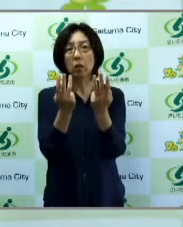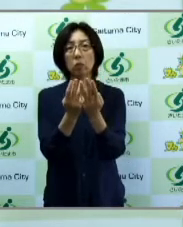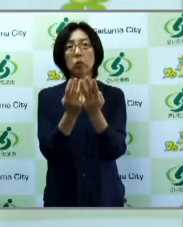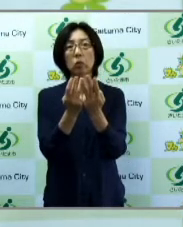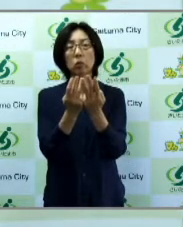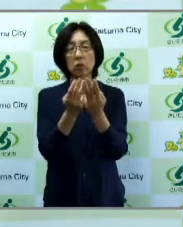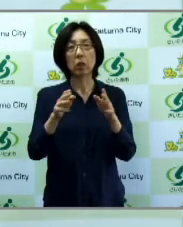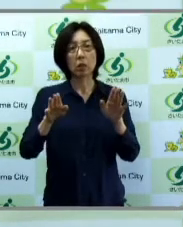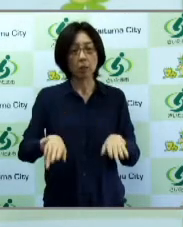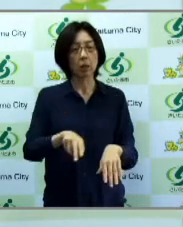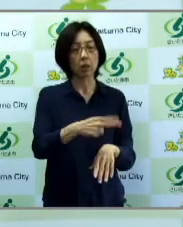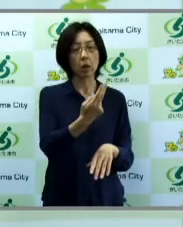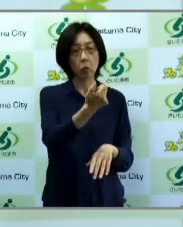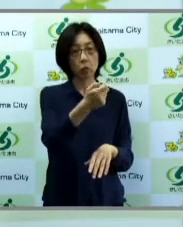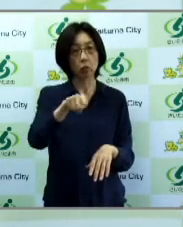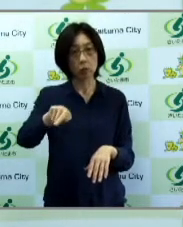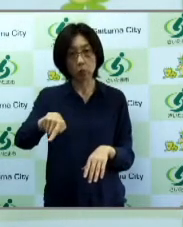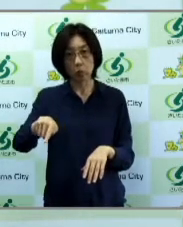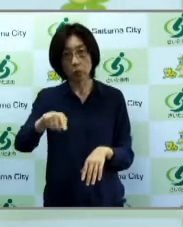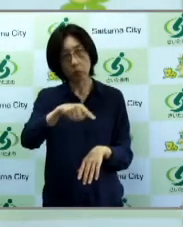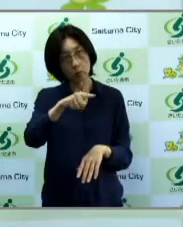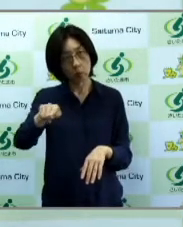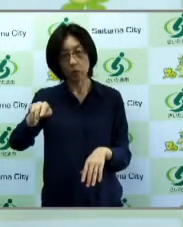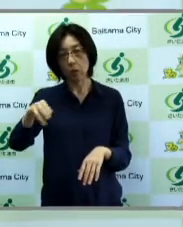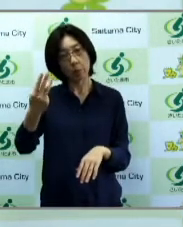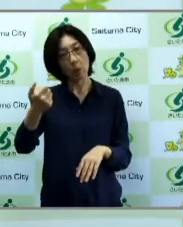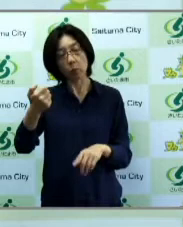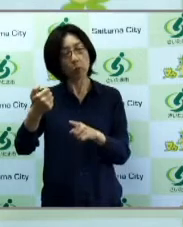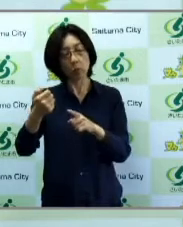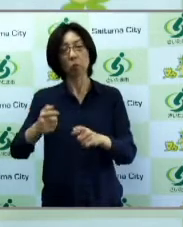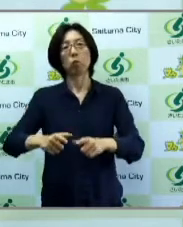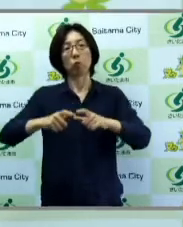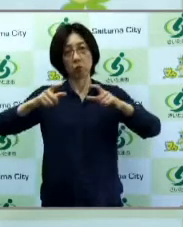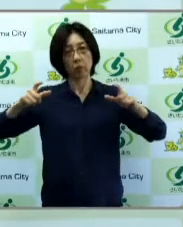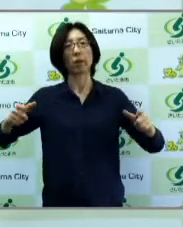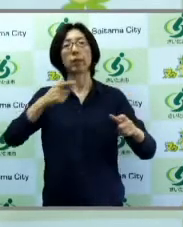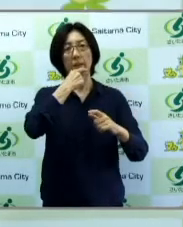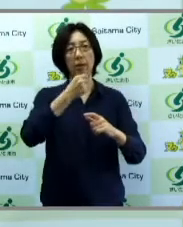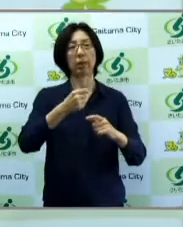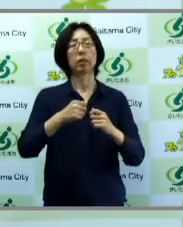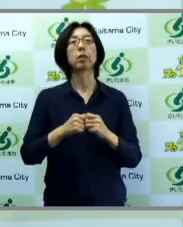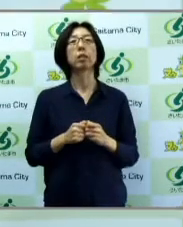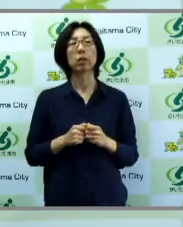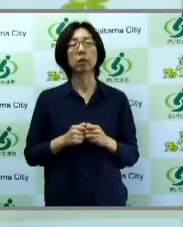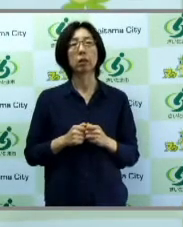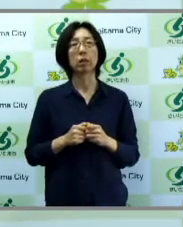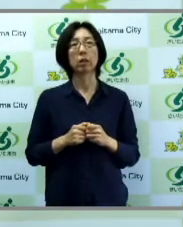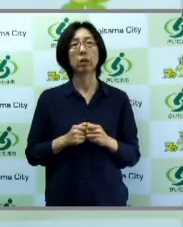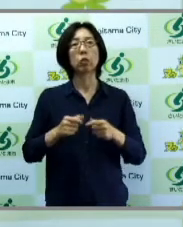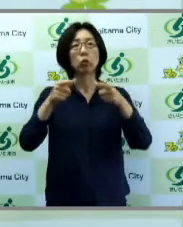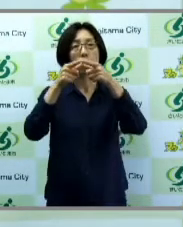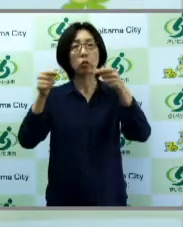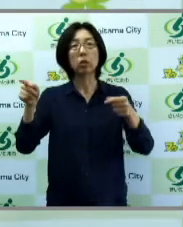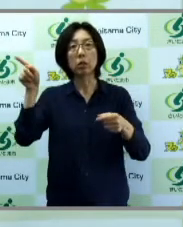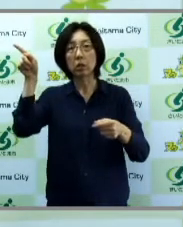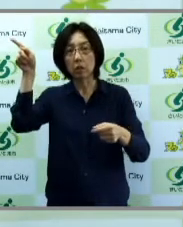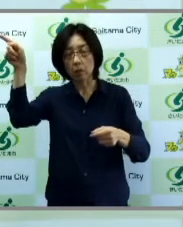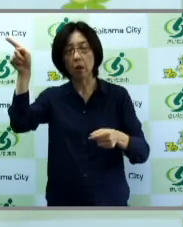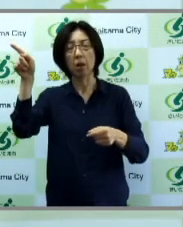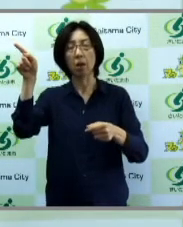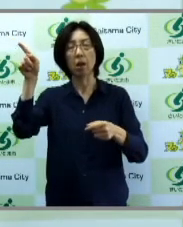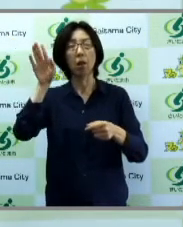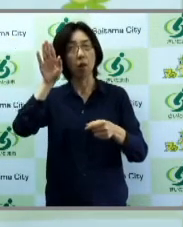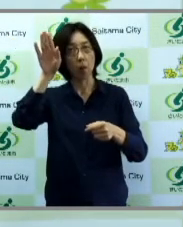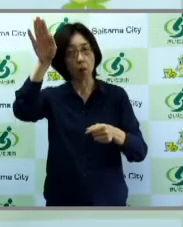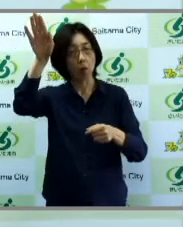てくるだろうというふうに私たちは考えておりまして、やはりピークで国の方で約10万件ぐらいという目